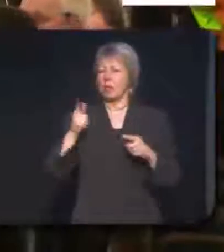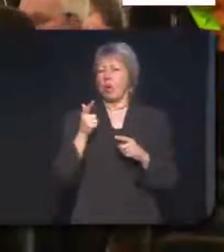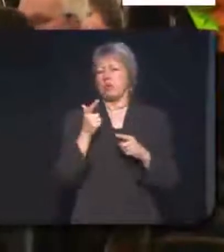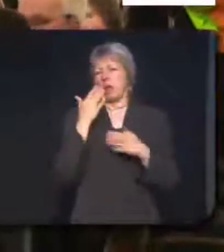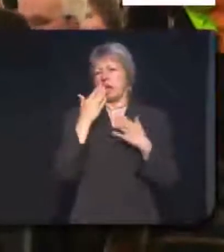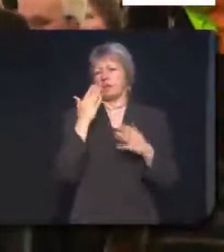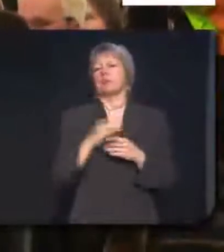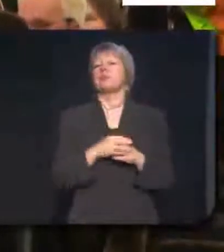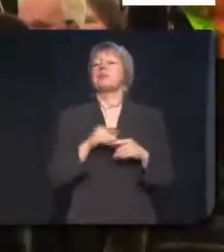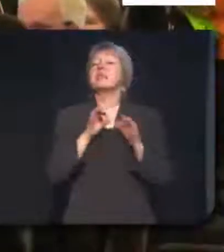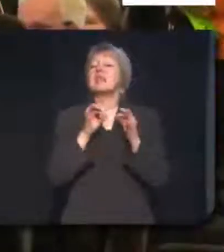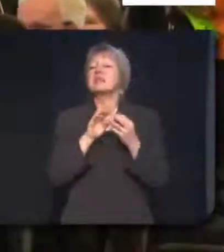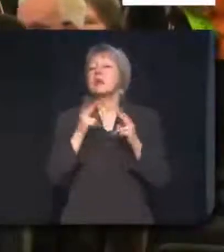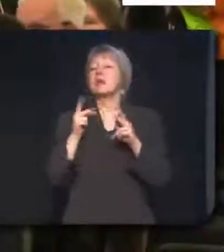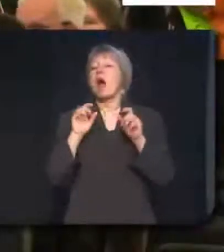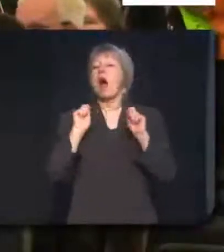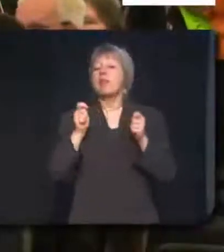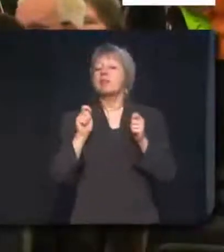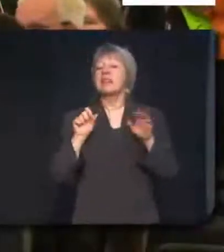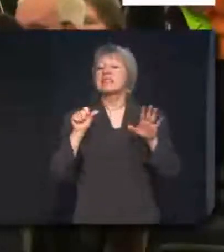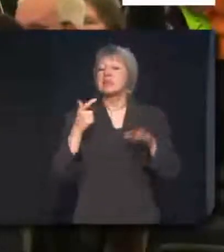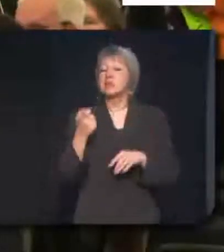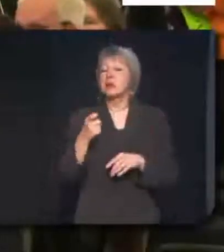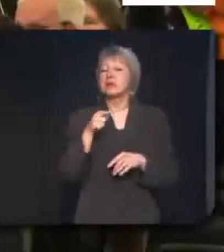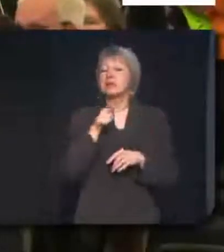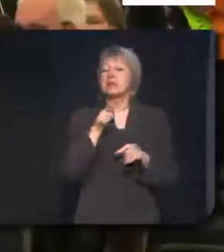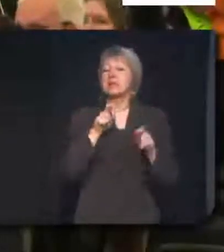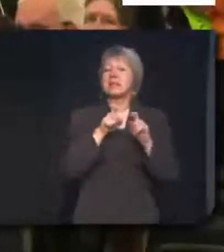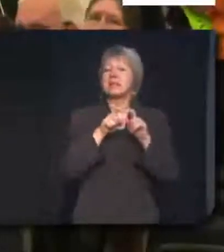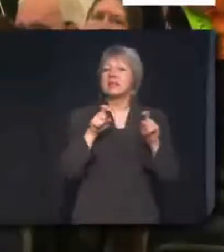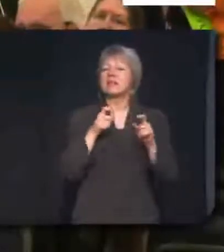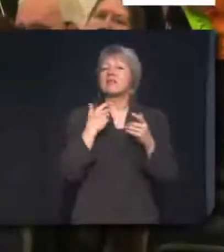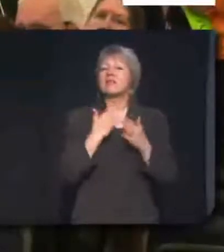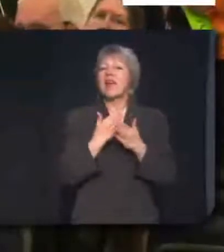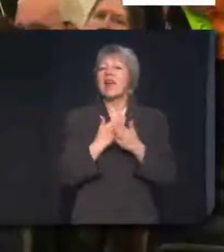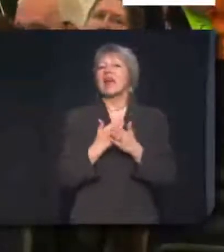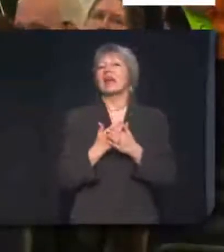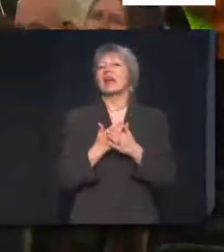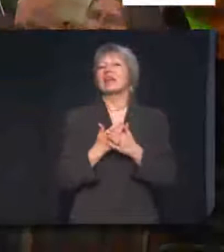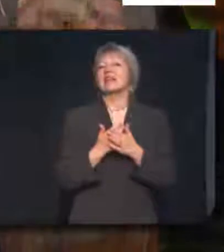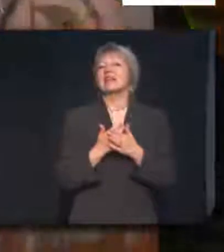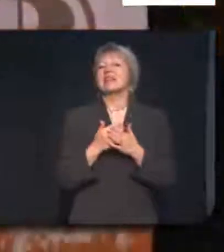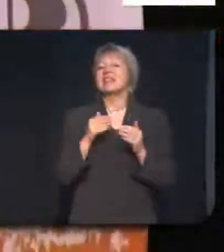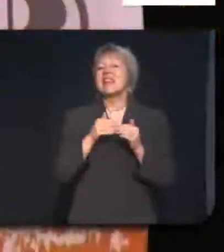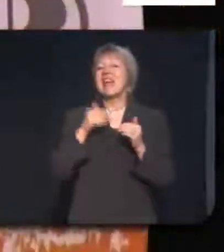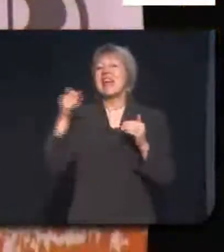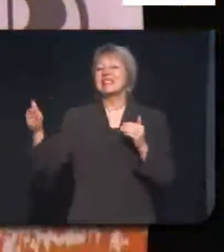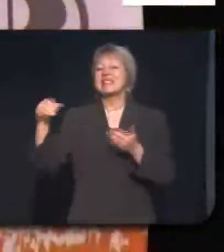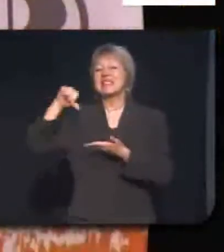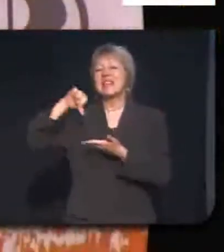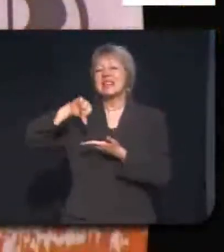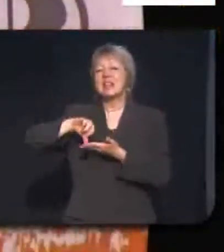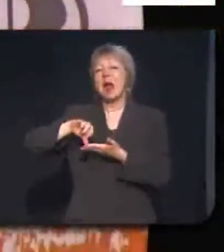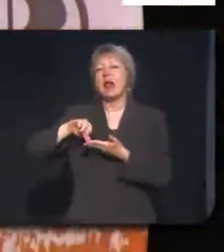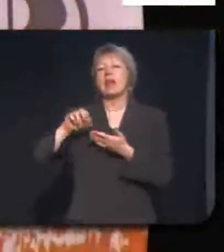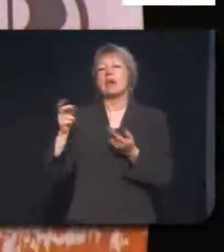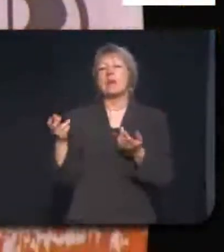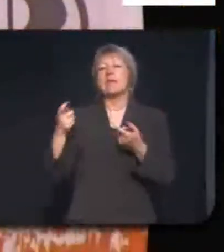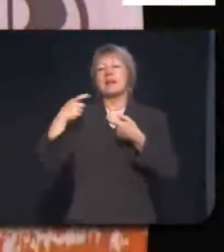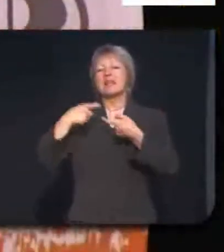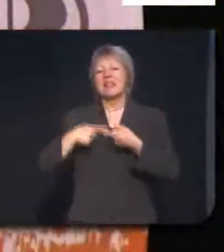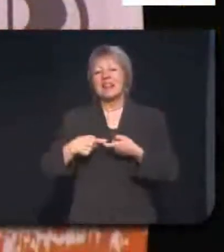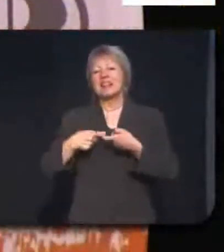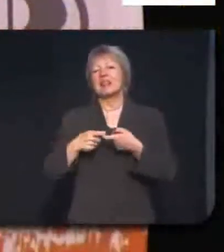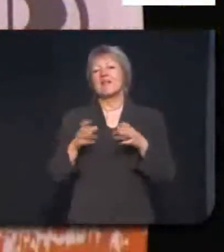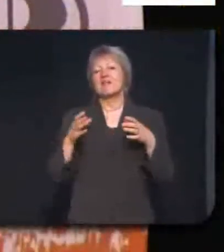satzungsänderungsantrag 26 ist die MV die ständige die zentrale Mitgliederversammlung für geheime basisdemokratische und